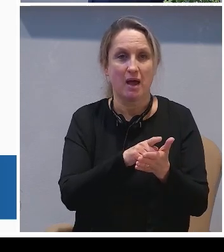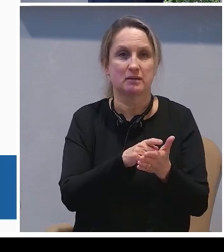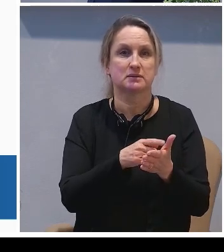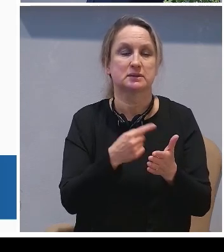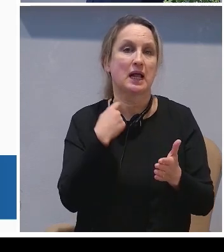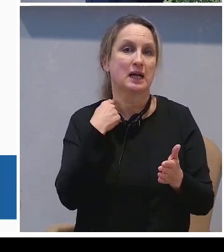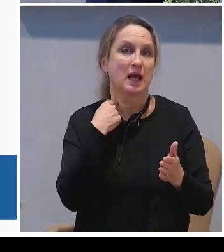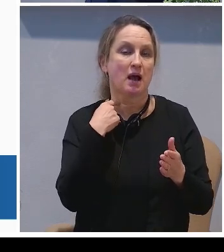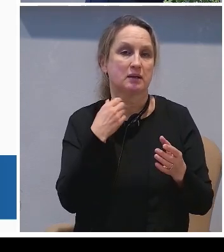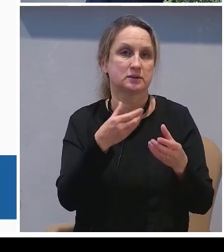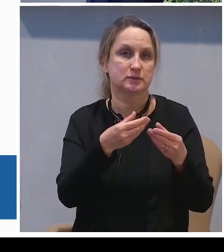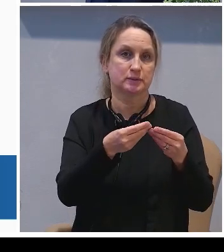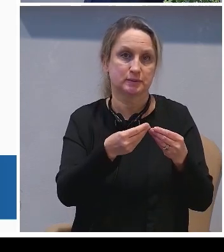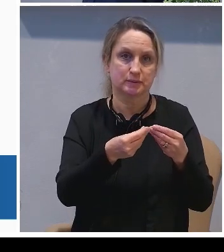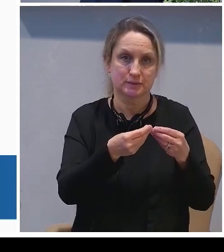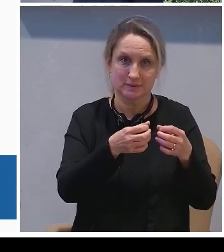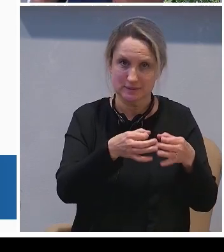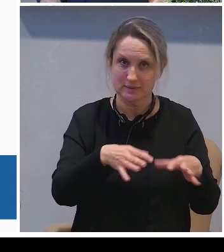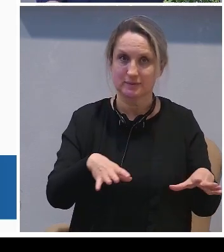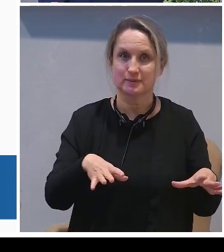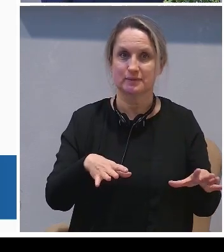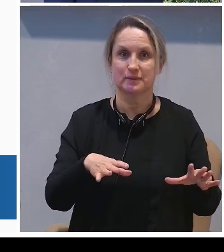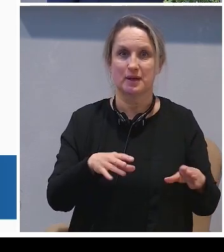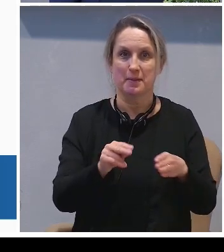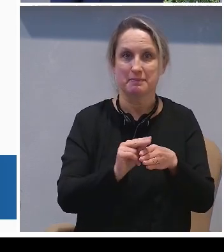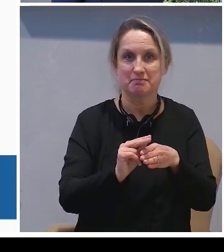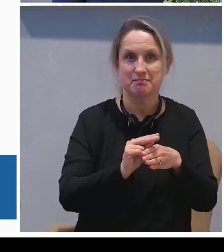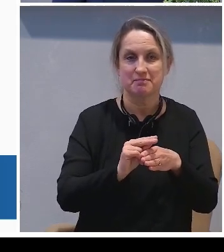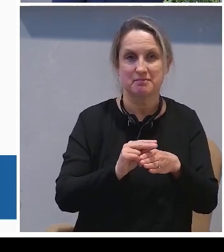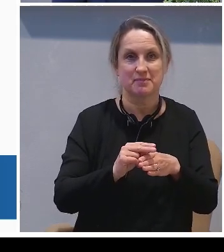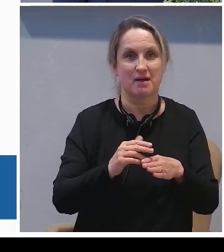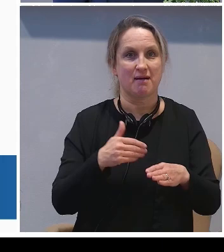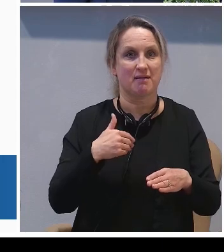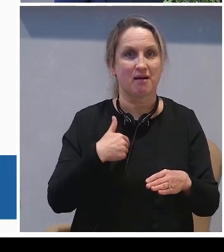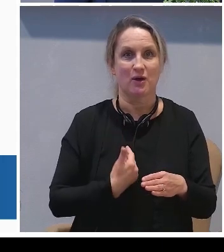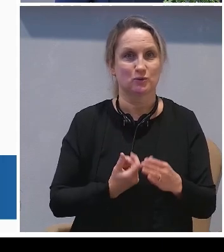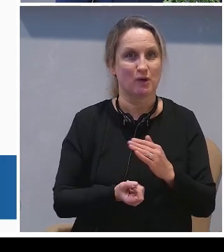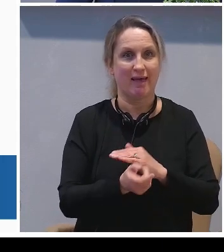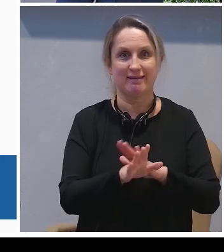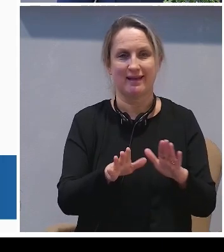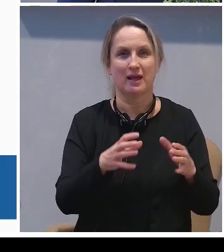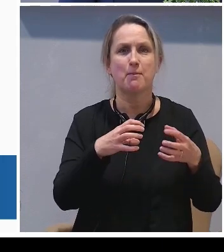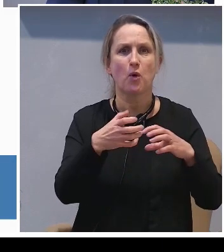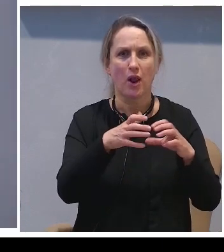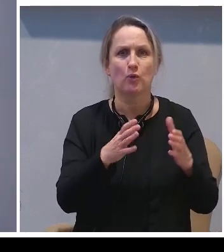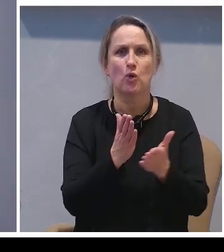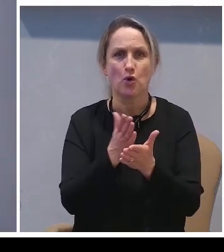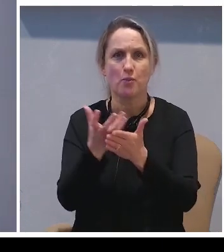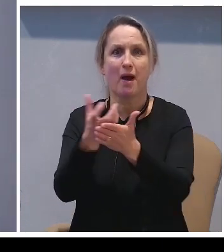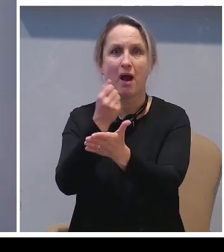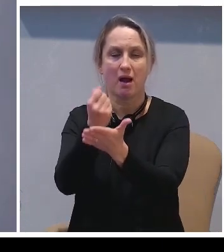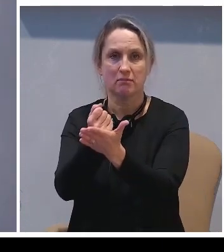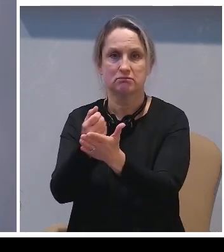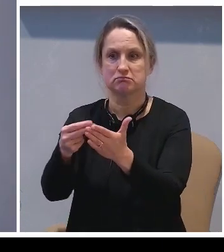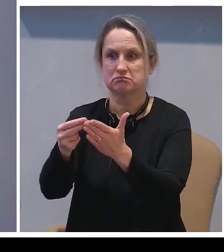nõrgastama seda can no lihast ja longer move. parandama seda, et seda This kahjustust ei molecule tekiks. should See help the tegelikult, muscle see relax and molekul on juba prevent heaks this damage kiidetud